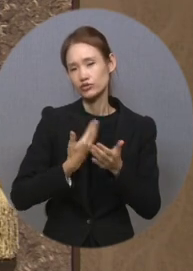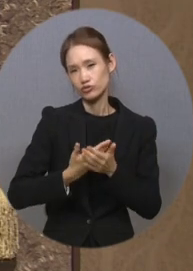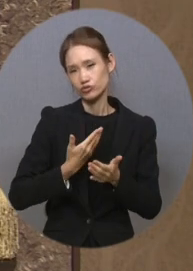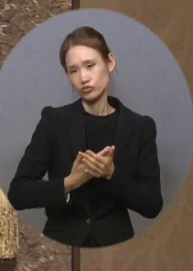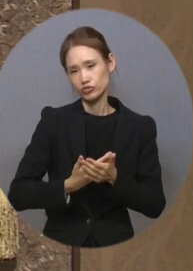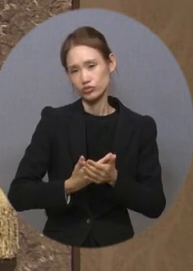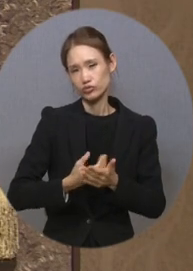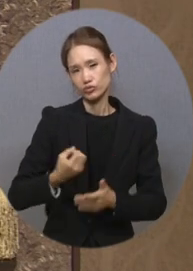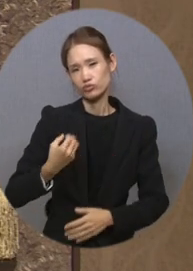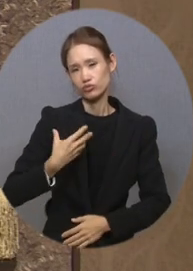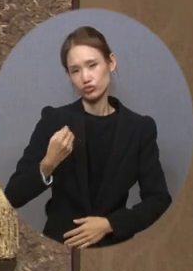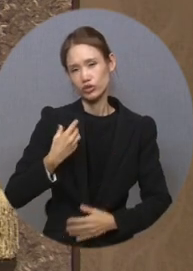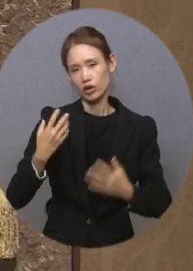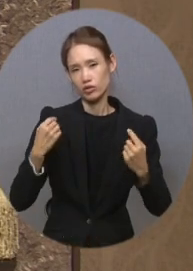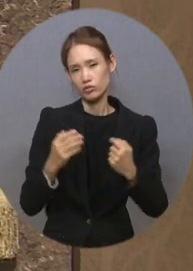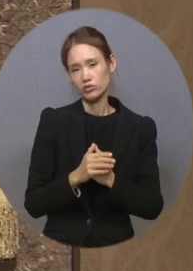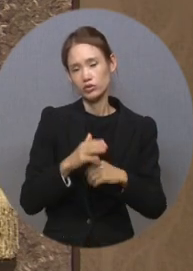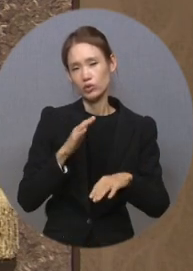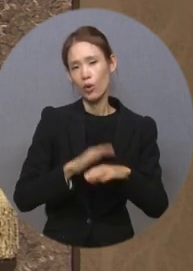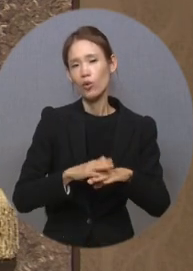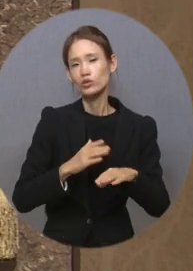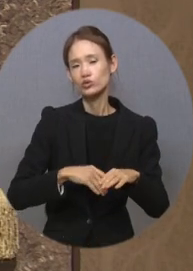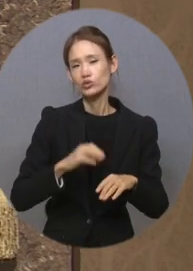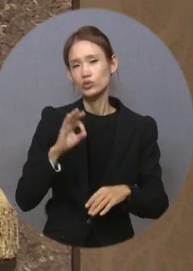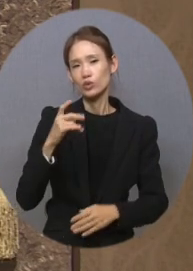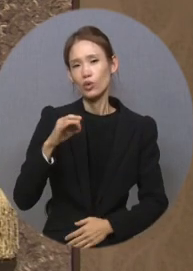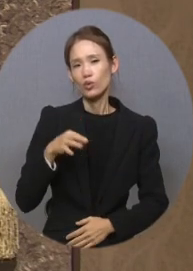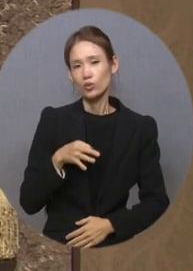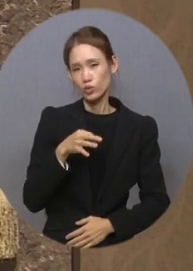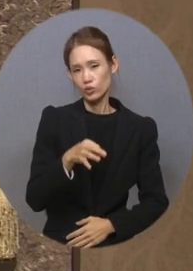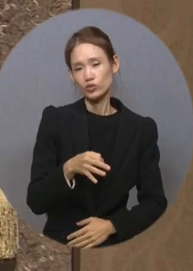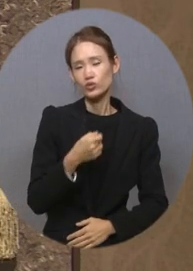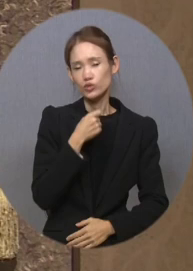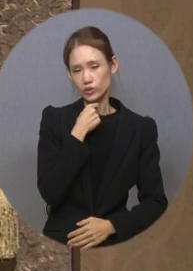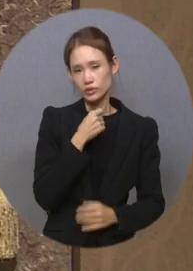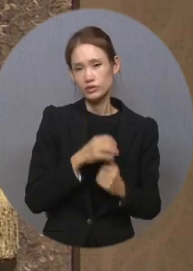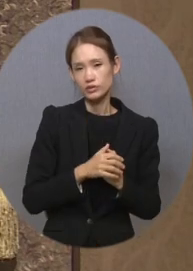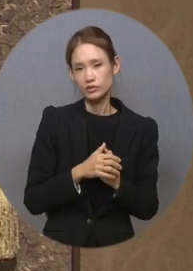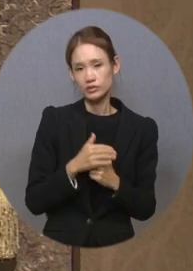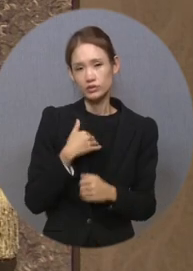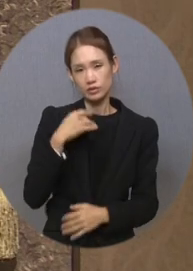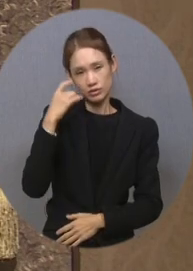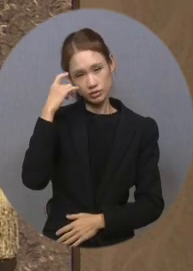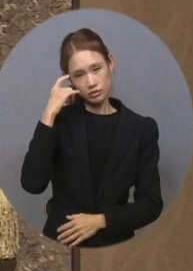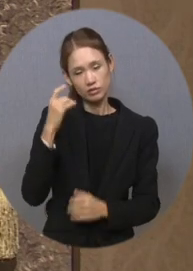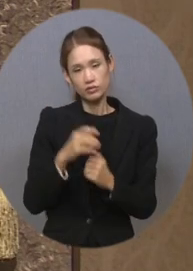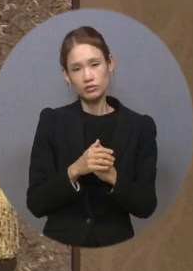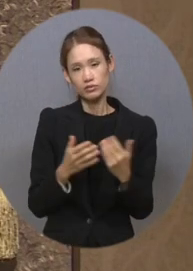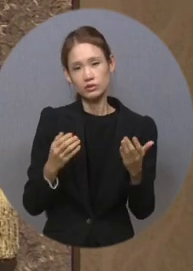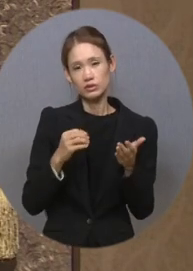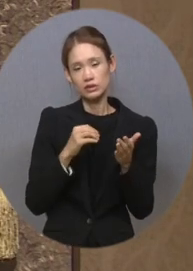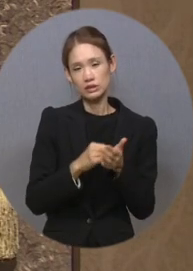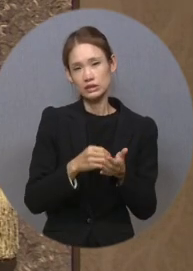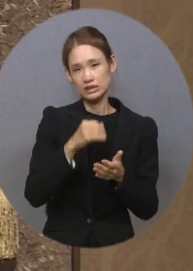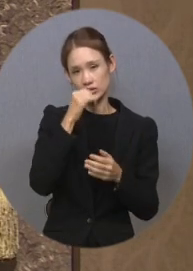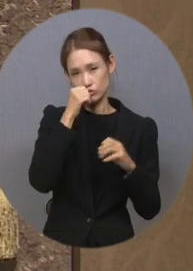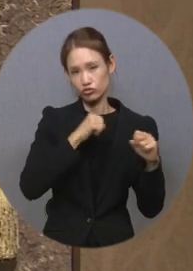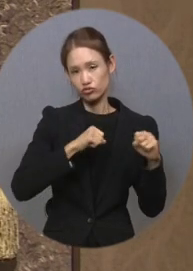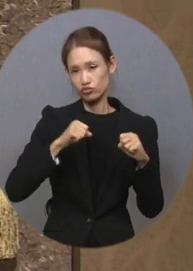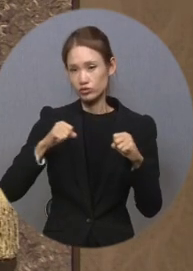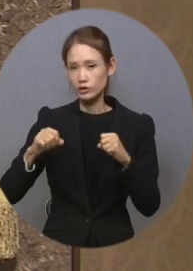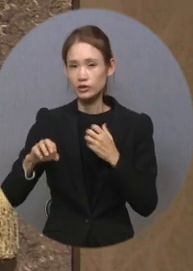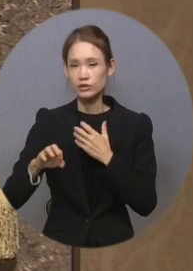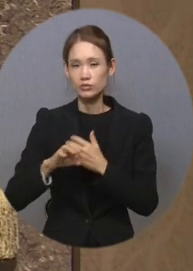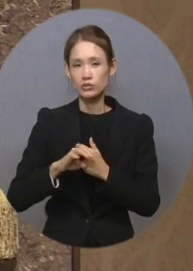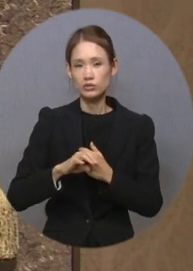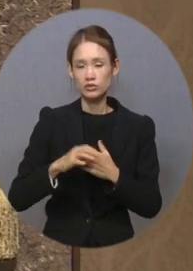그게 많습니다. 손주들 용돈도 좀 드리고 제가 생각할 때도 어르신들이 일자리가 있어서 움직이시면은 그게